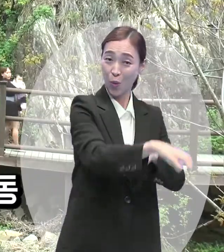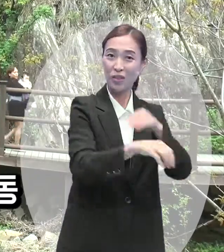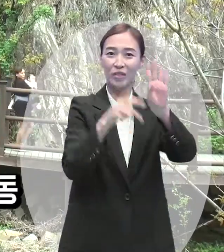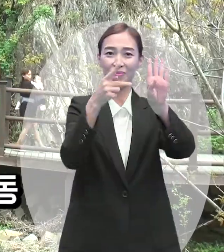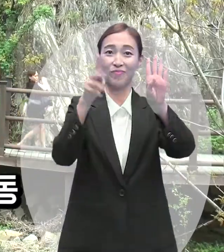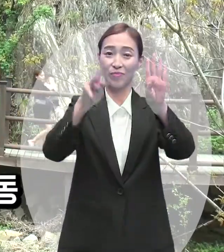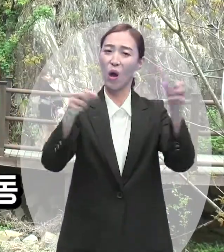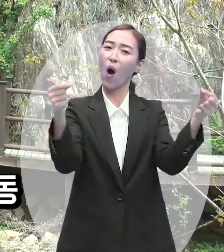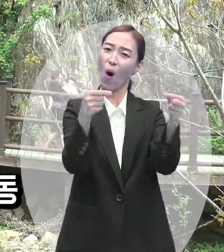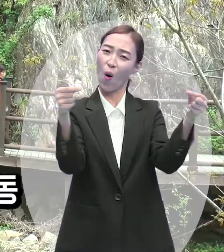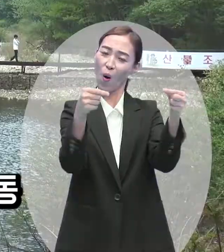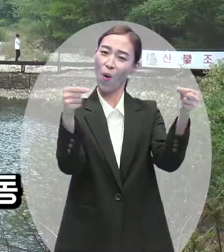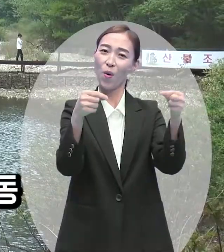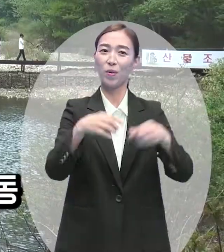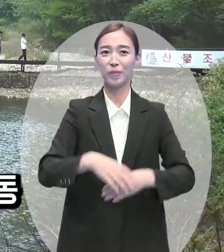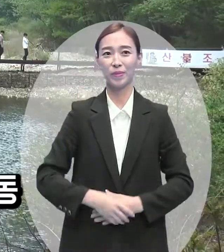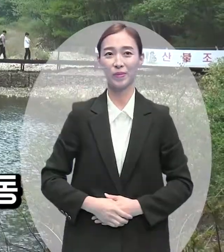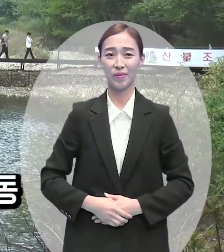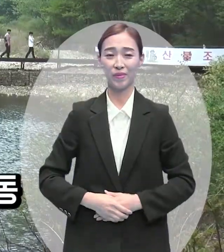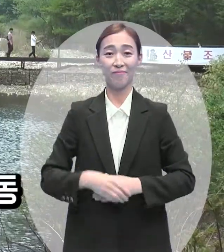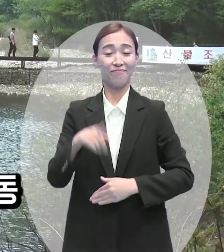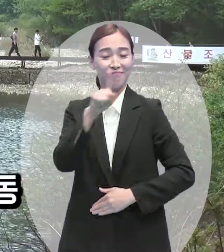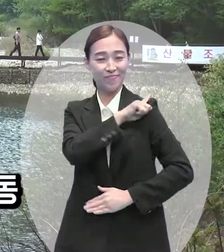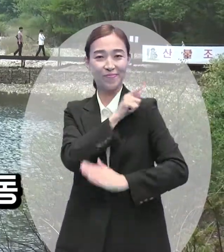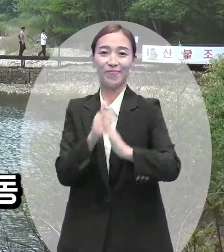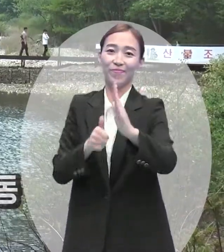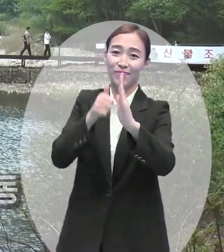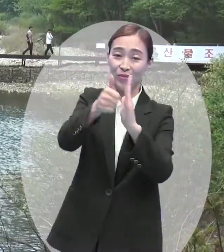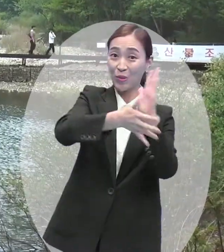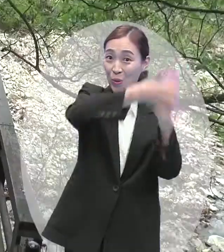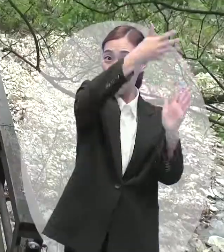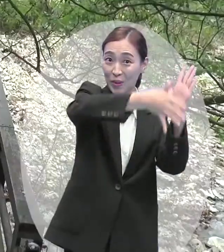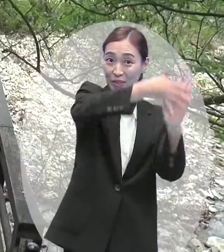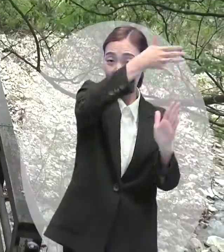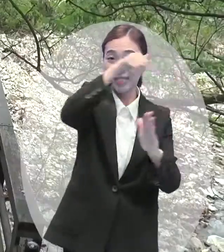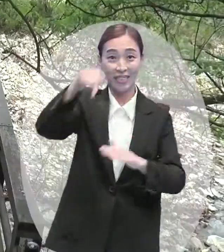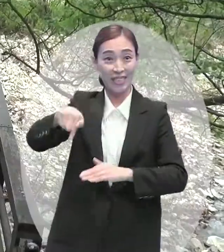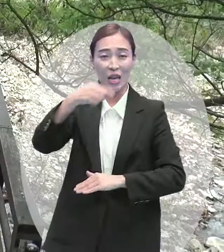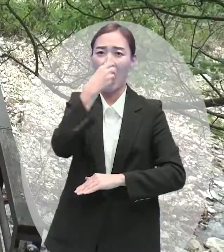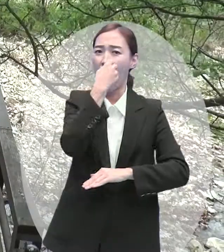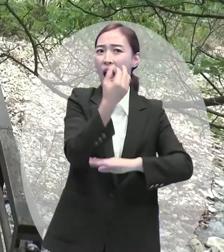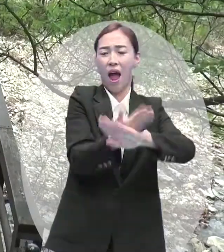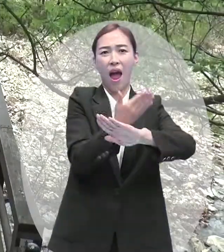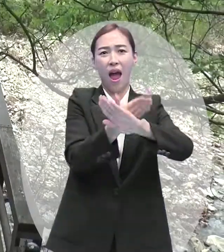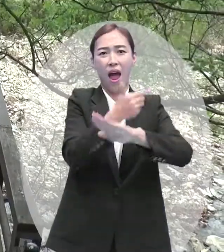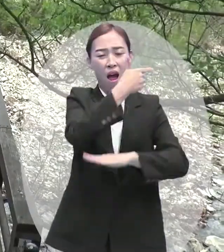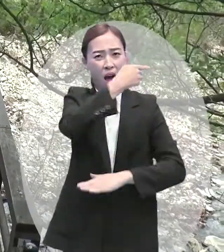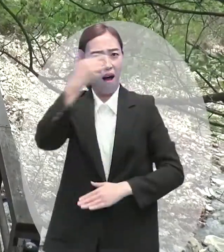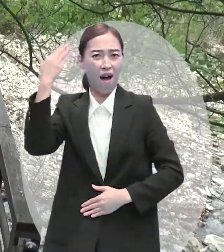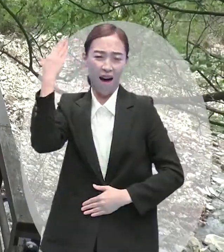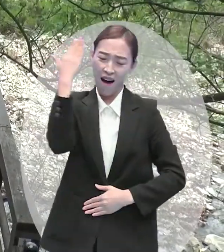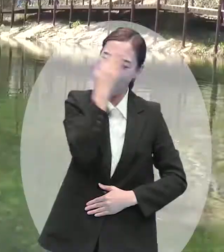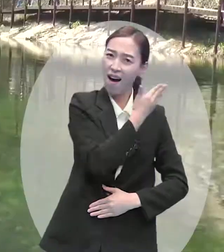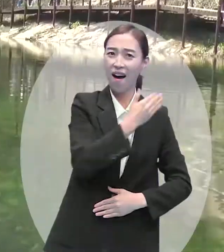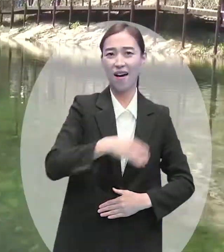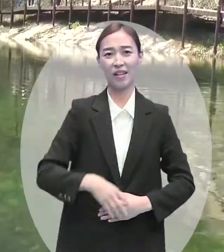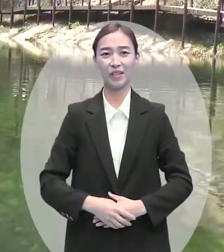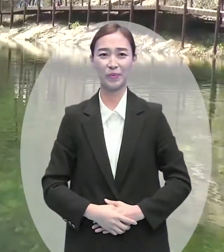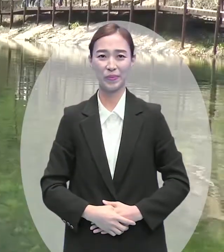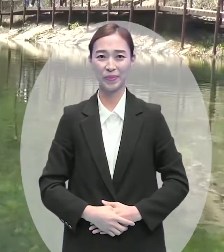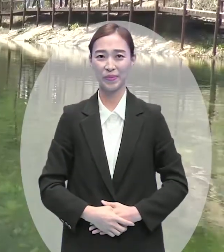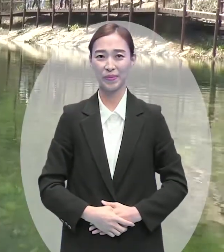유성에서 4km 정도에 가까운 곳이지만 일단 조금만 안으로 들어가면 도심가는 너무나 대저적으로